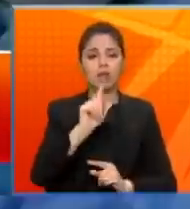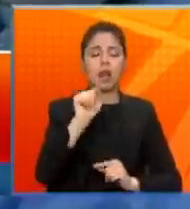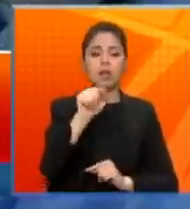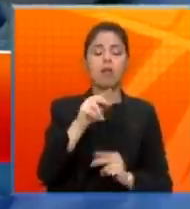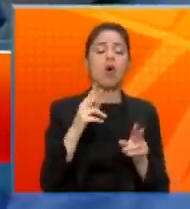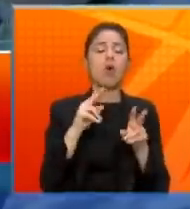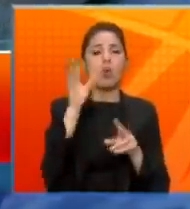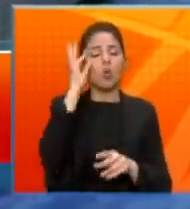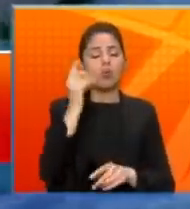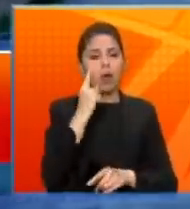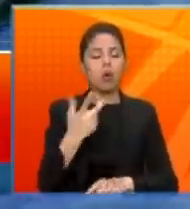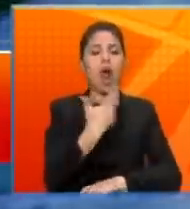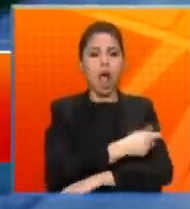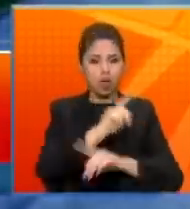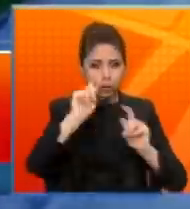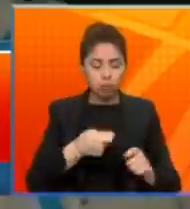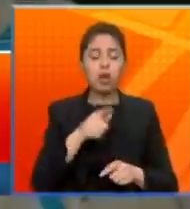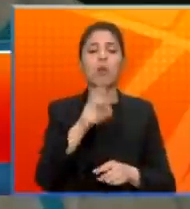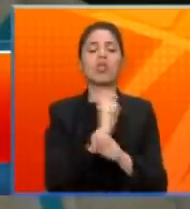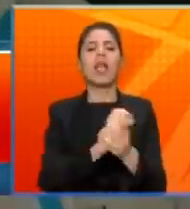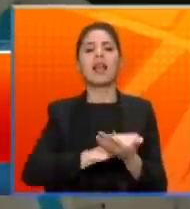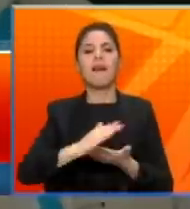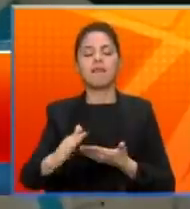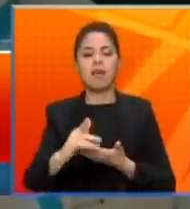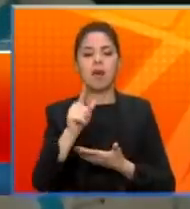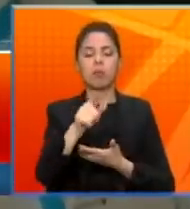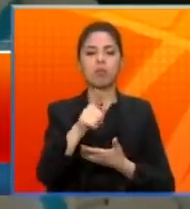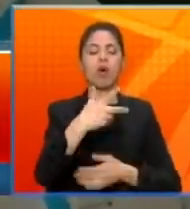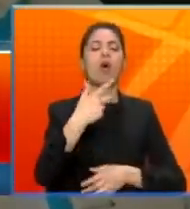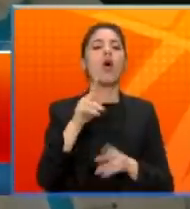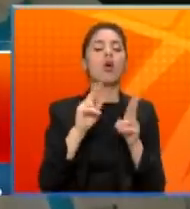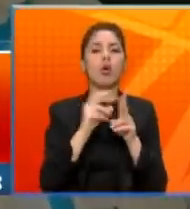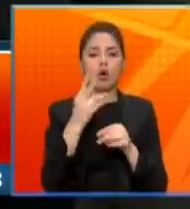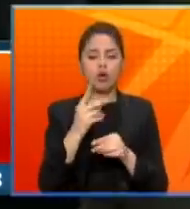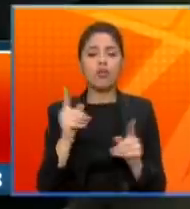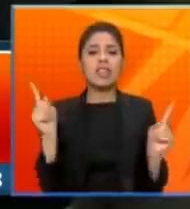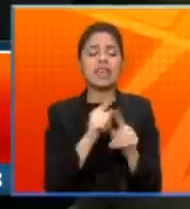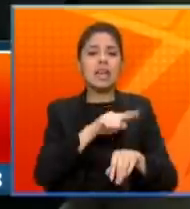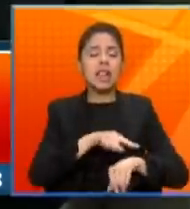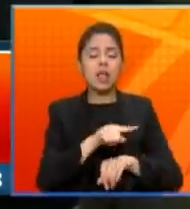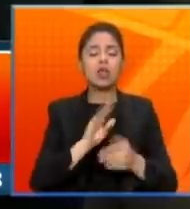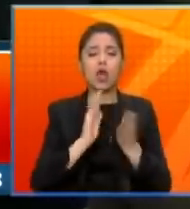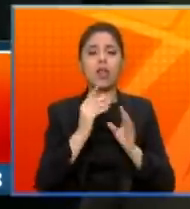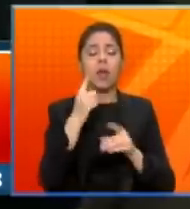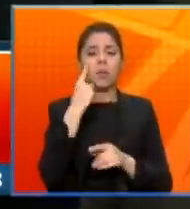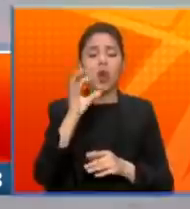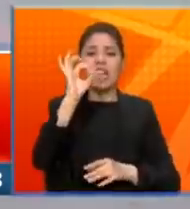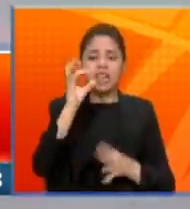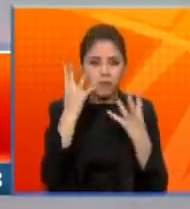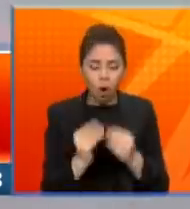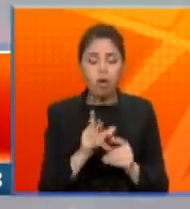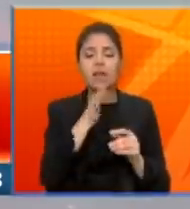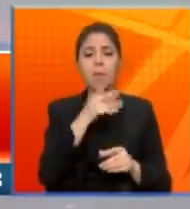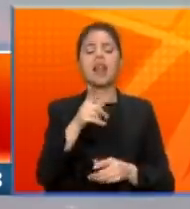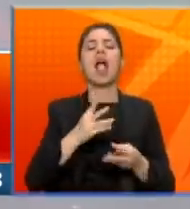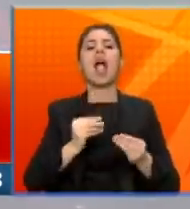aşı bulunana kadar risk devam edecek. İşte bu yüzden virüs kısa dönemde alınan tedbirlerle sıfırlansa bile